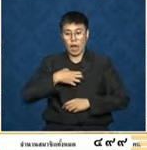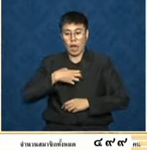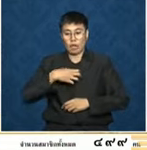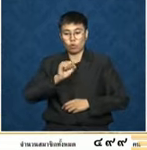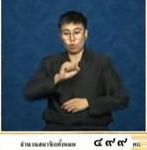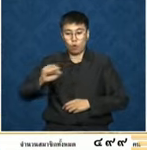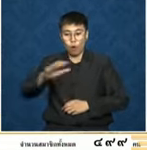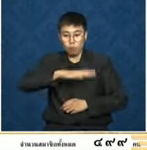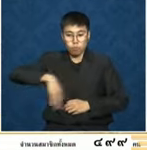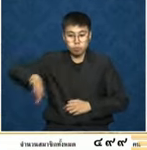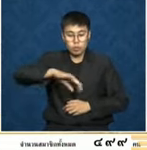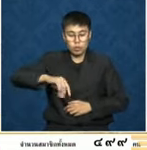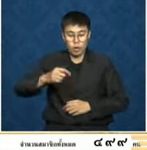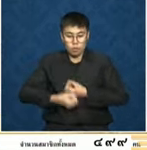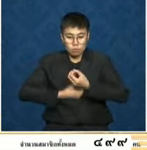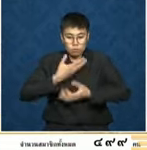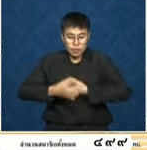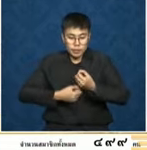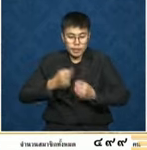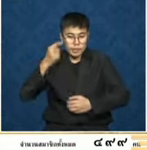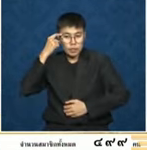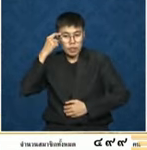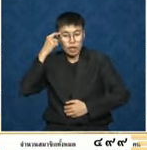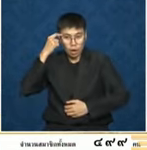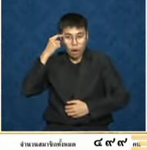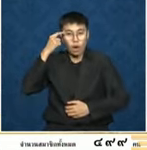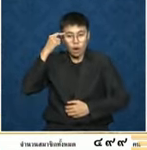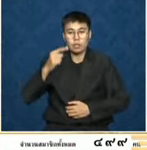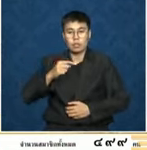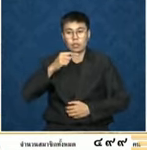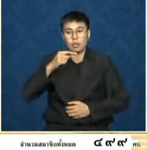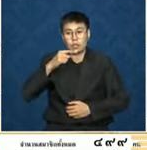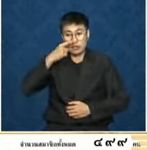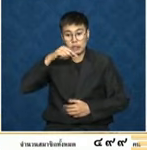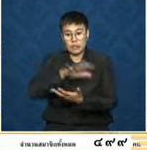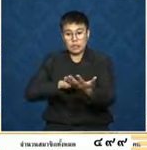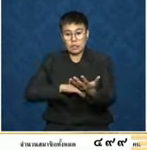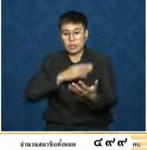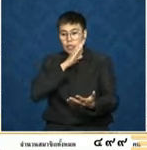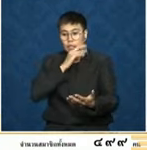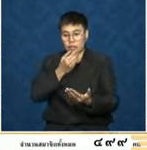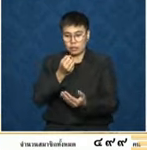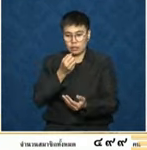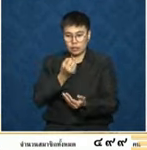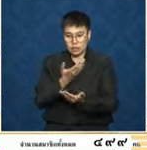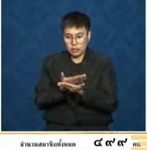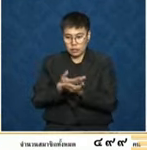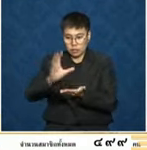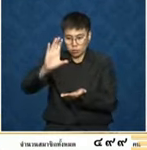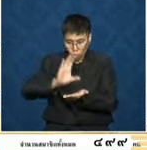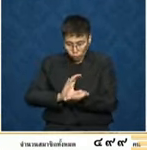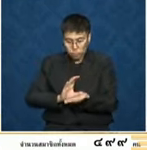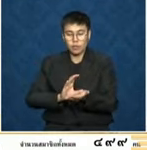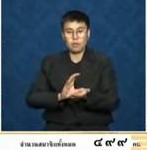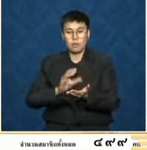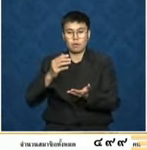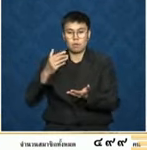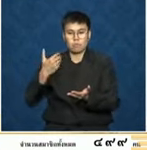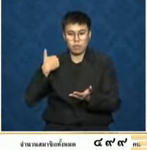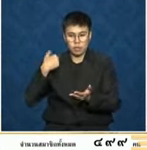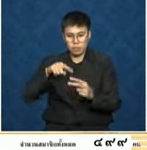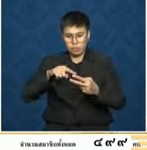ช้วิจารณ์จารย์คิดเห็นนะครับแสดงความคิดเห็นว่าศักยภาพของประเทศเราเนี่ยถ้าใช้งบประมาณตามแบบเดิมเนี่ยมันเป็นแบบนี้ถ้